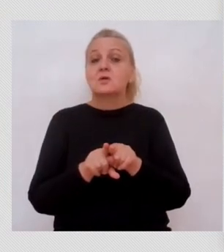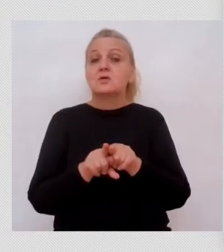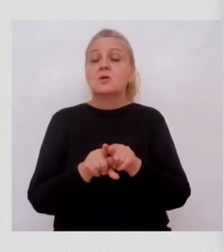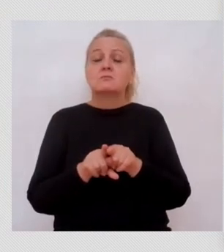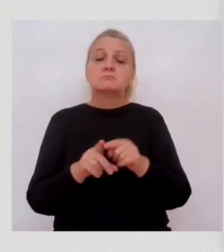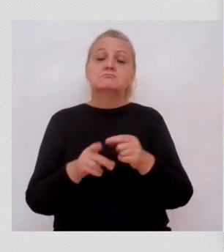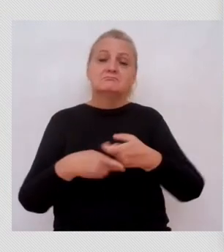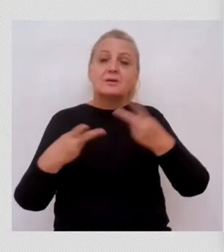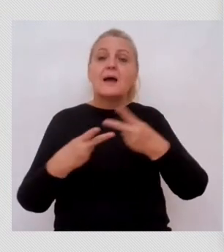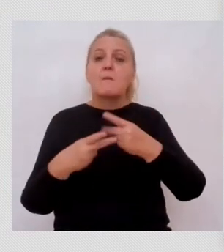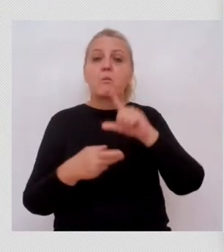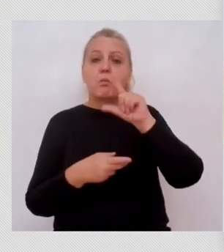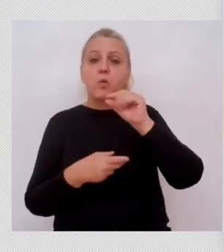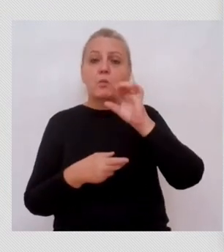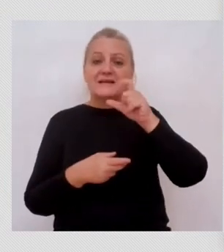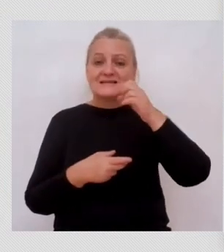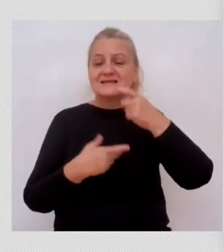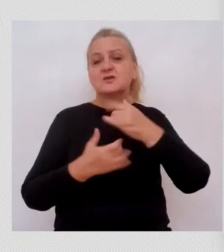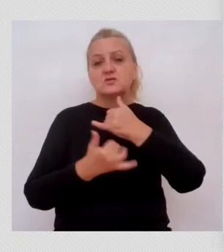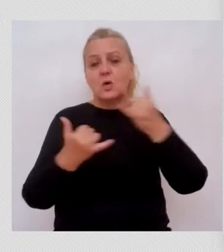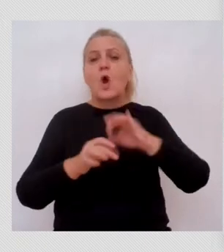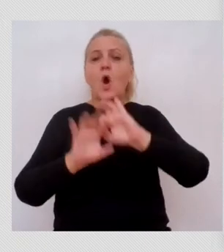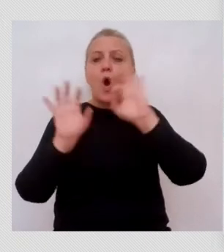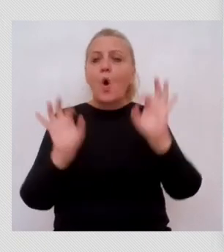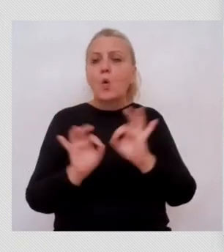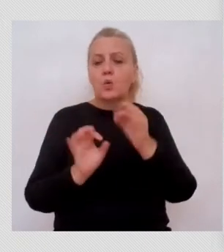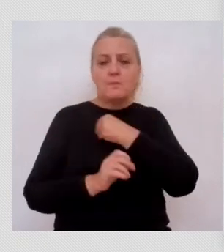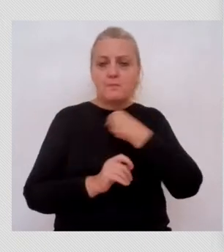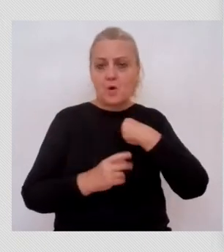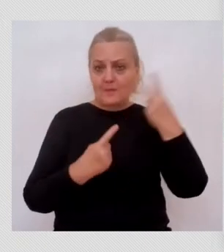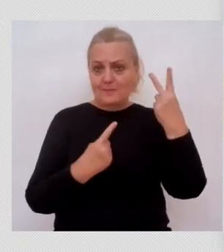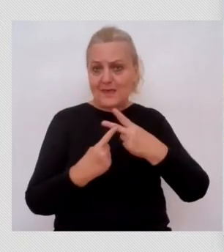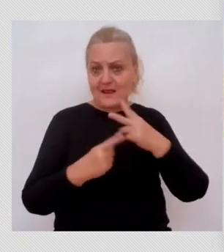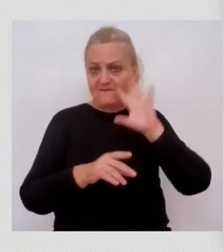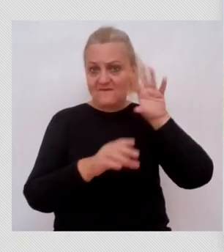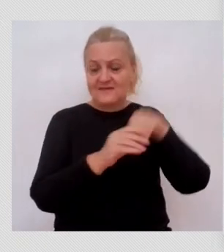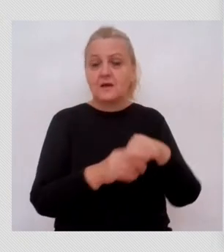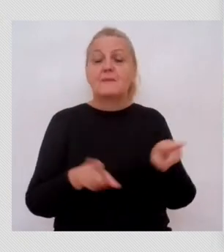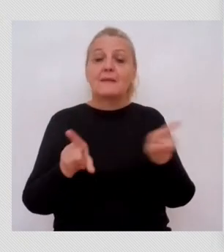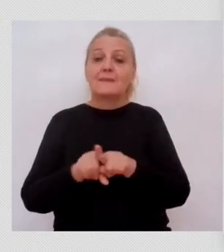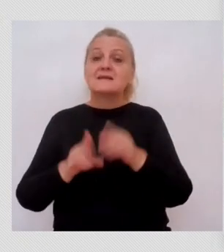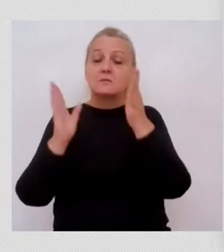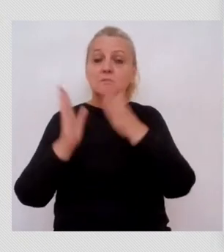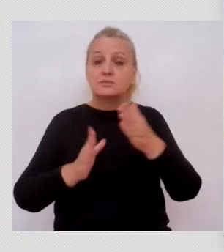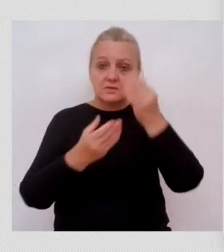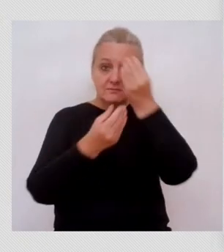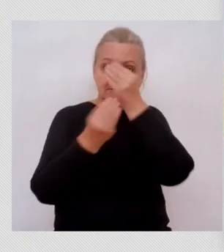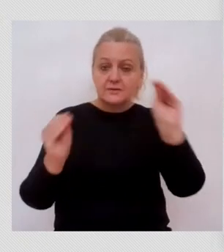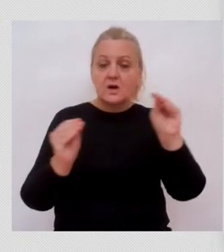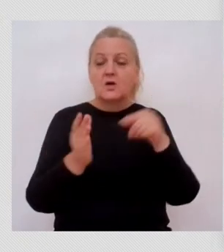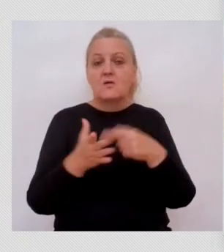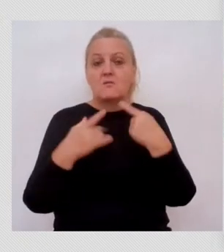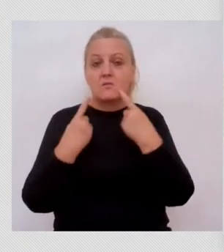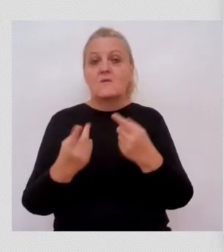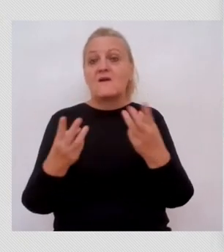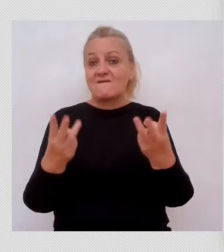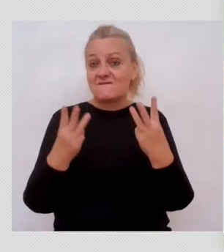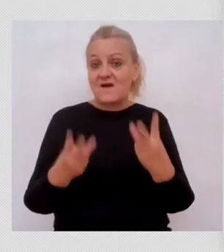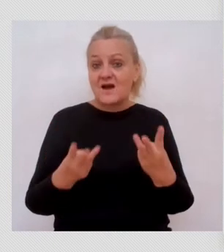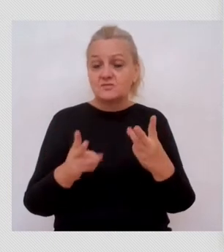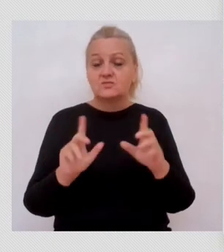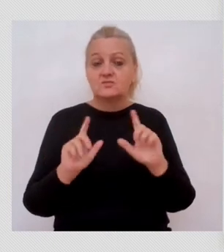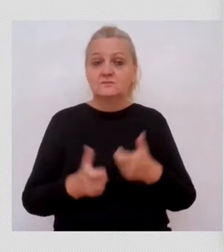publicystycznych we wszystkich ogólnopolskich telewizjach, i przygotowywać komunikaty, tak jak mówię, i to co najważniejsze,